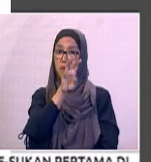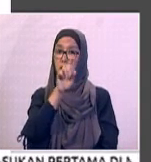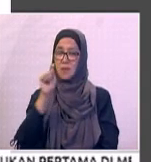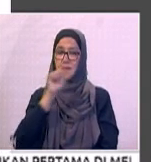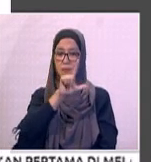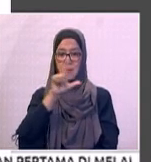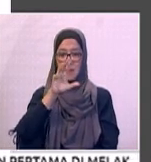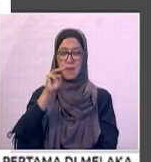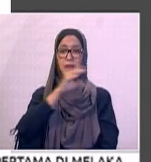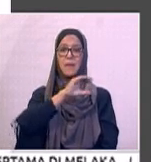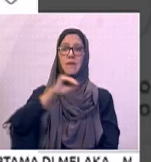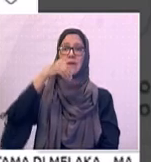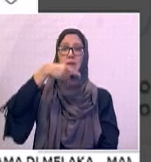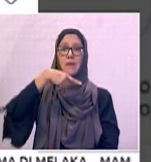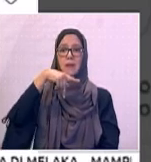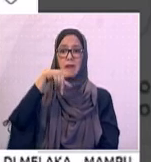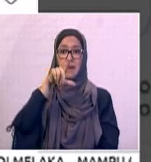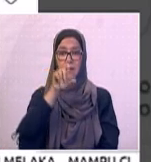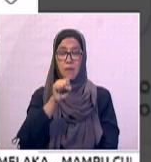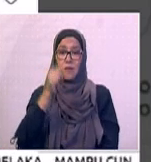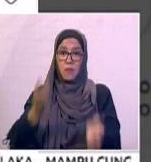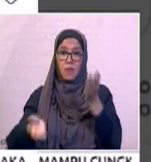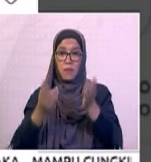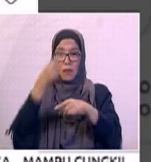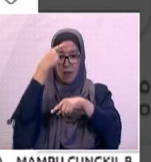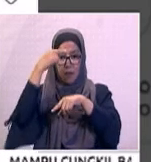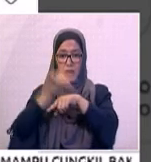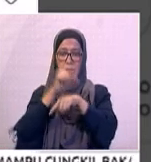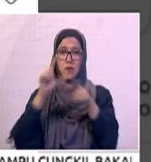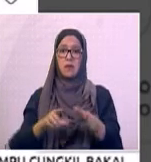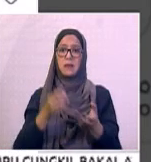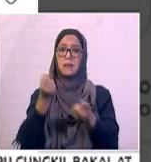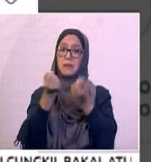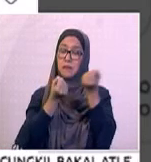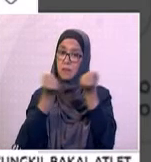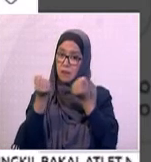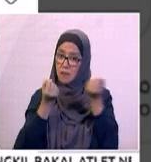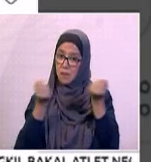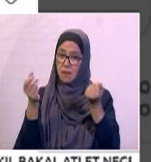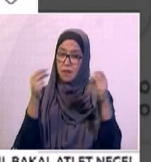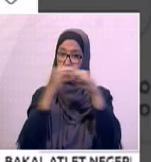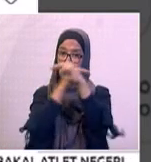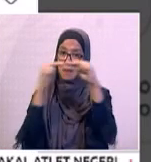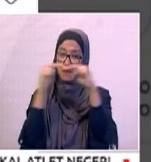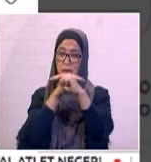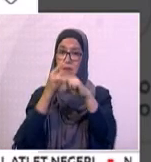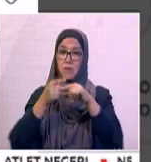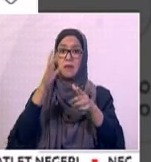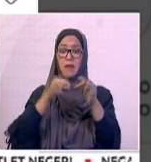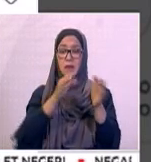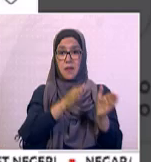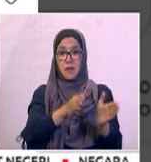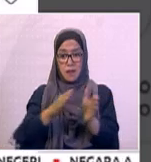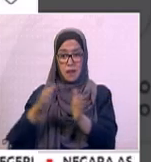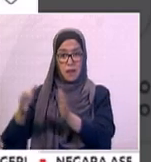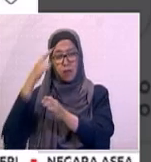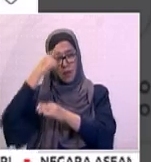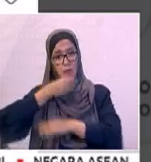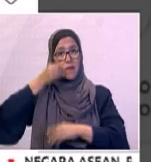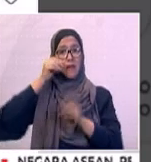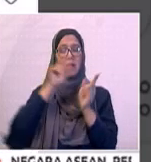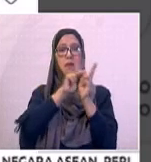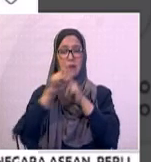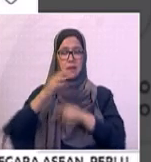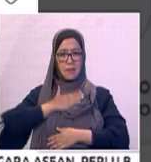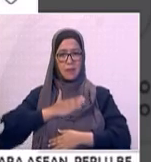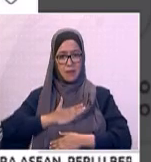PLUS. Dan mungkin pengguna-pengguna laporannya, sebelum anda merancang waktu perjalanan anda untuk pulang ke kampung, anda boleh merujuk pada laman Twitter ini untuk